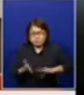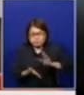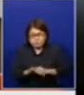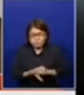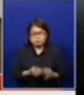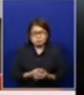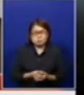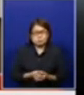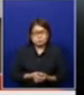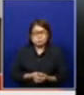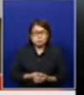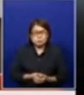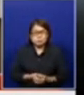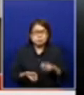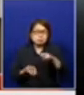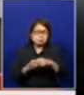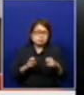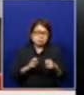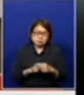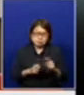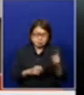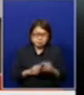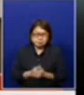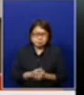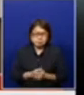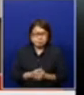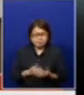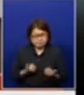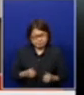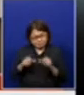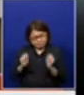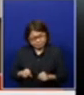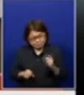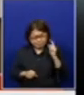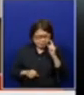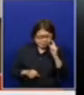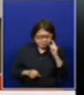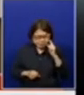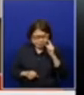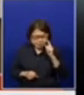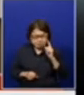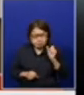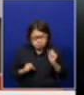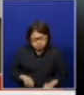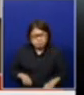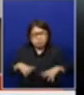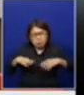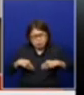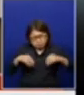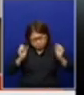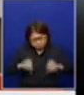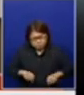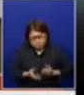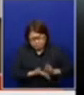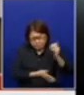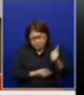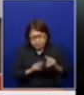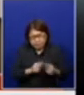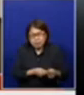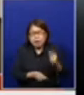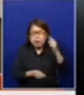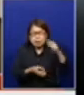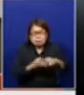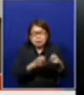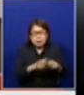แห่งนี้ว่าความสับสนในการอนุมัติแต่ผมจำใจเพราะรัฐบาลเอาโควิดมาเป็นตัวตั้งแล้วก็เอาประชา